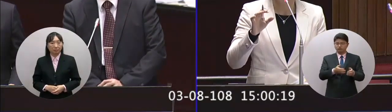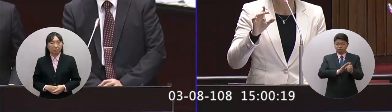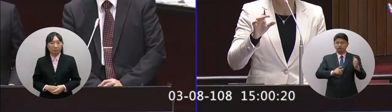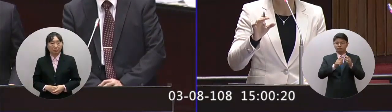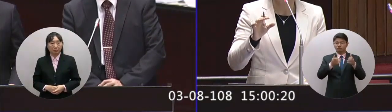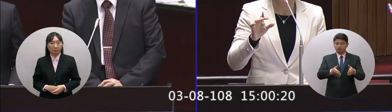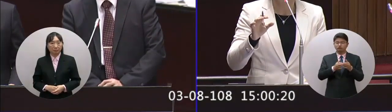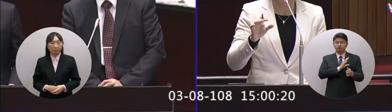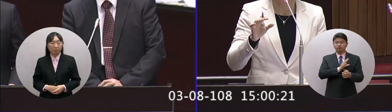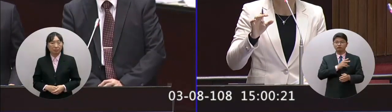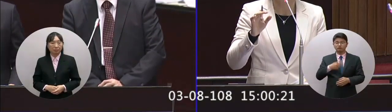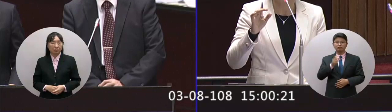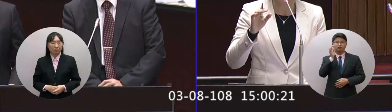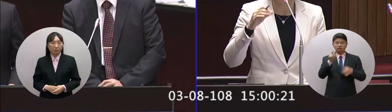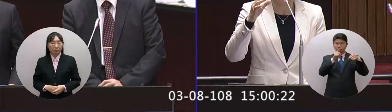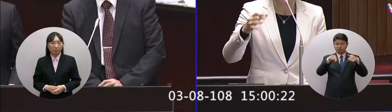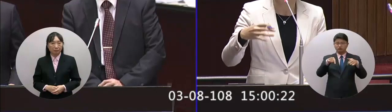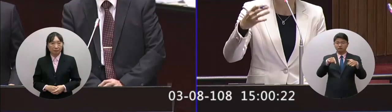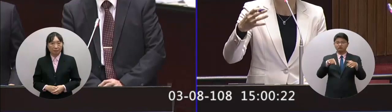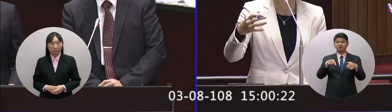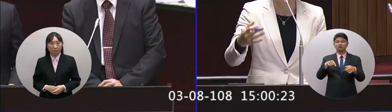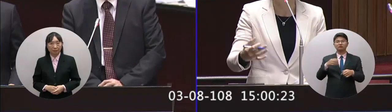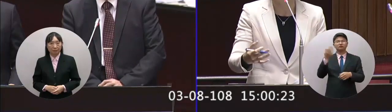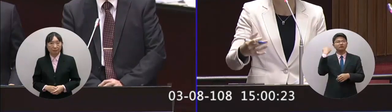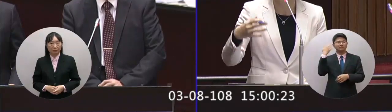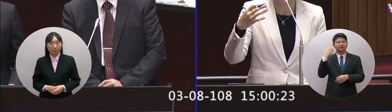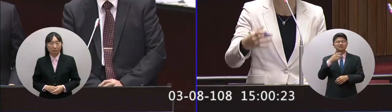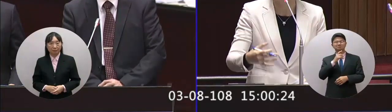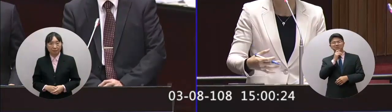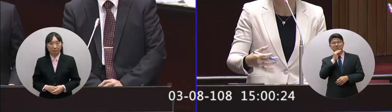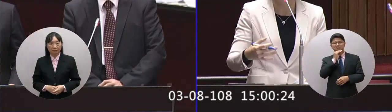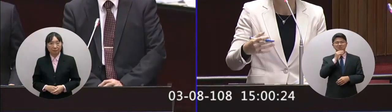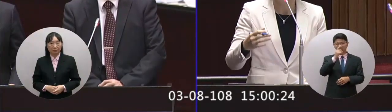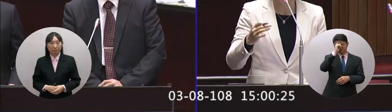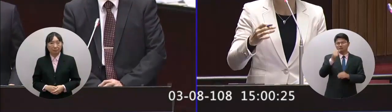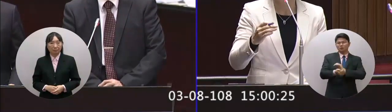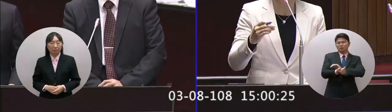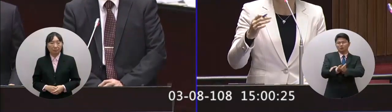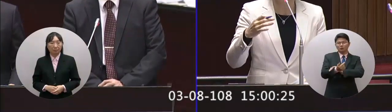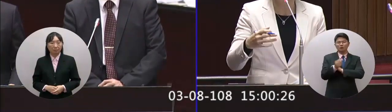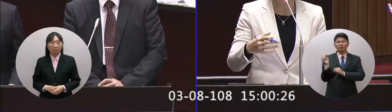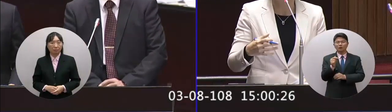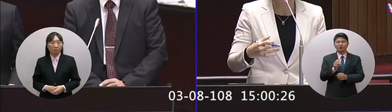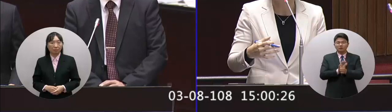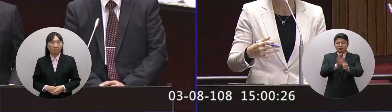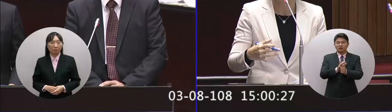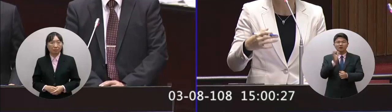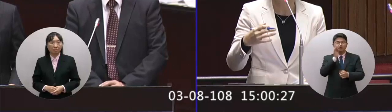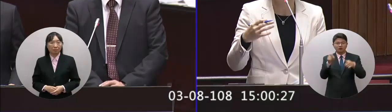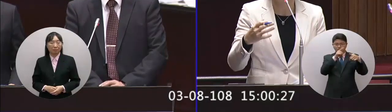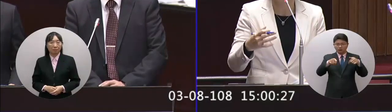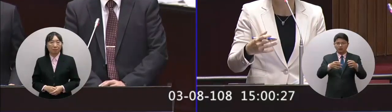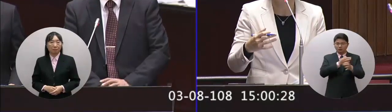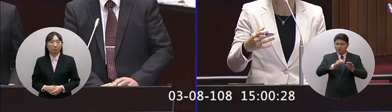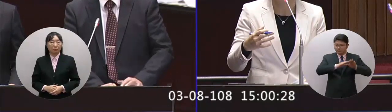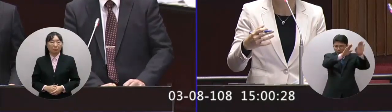所以彰化这边吼，其实大概嘛。之前都很期待说赶快因为会当带动地方的一个发展，而